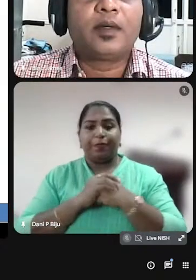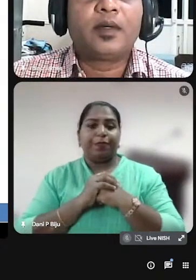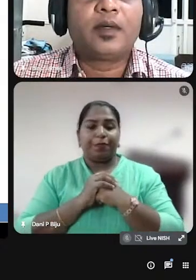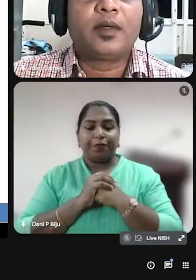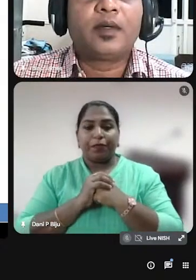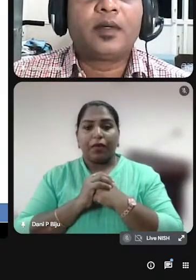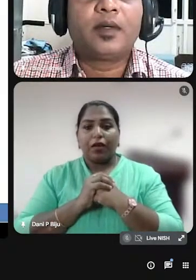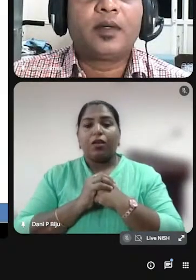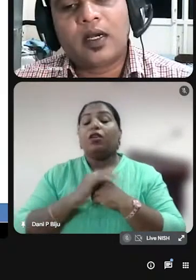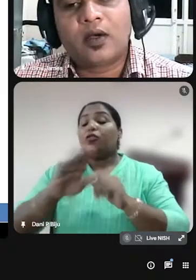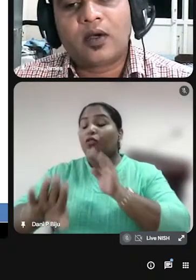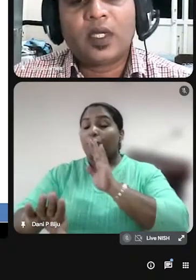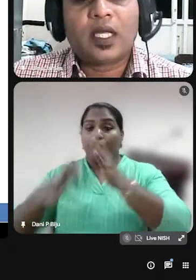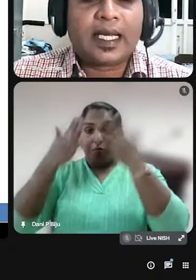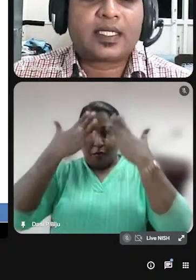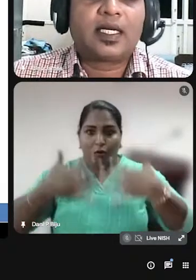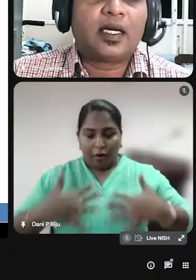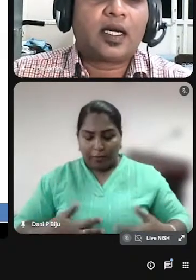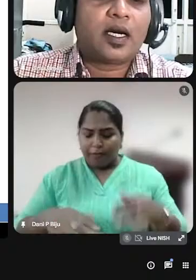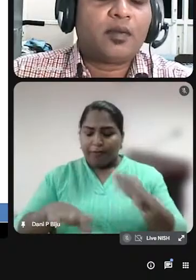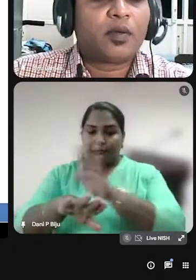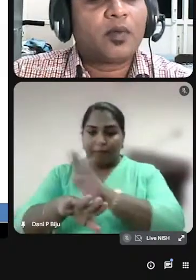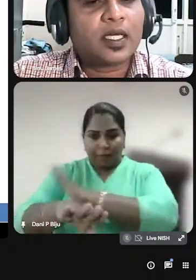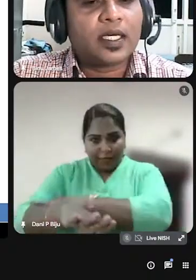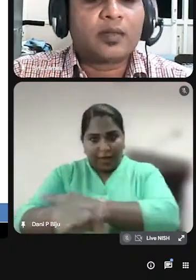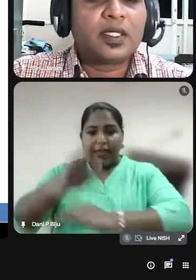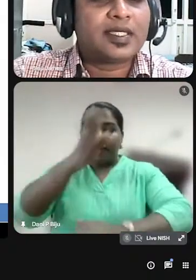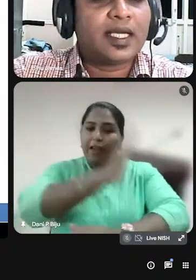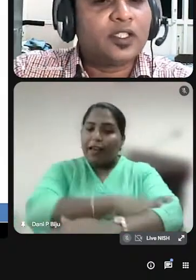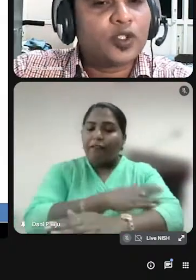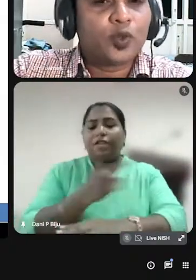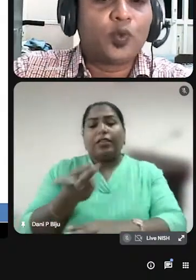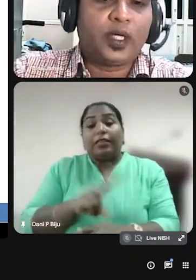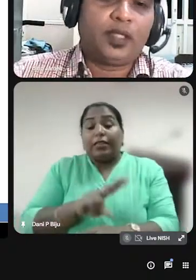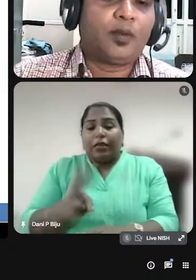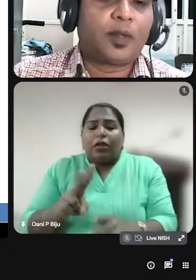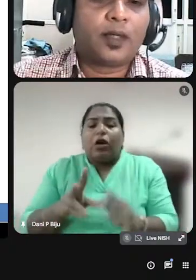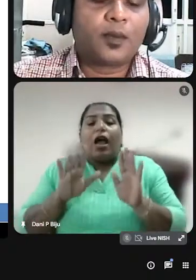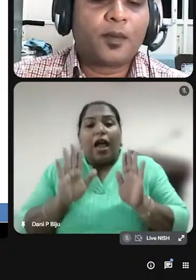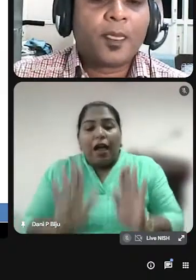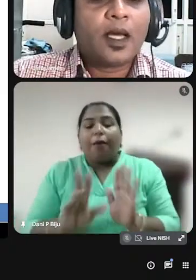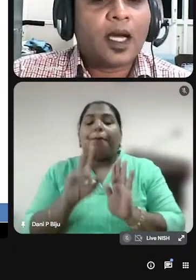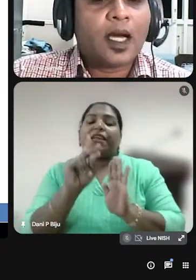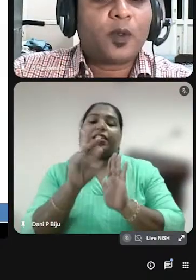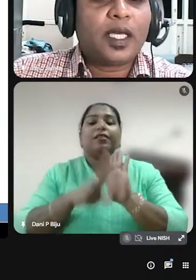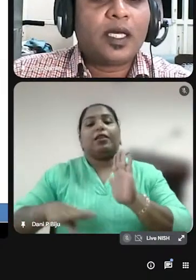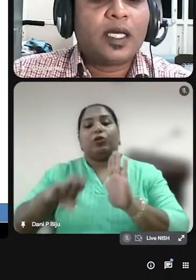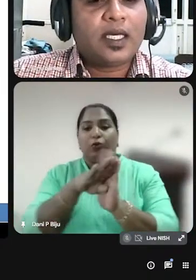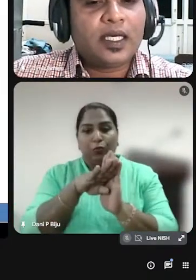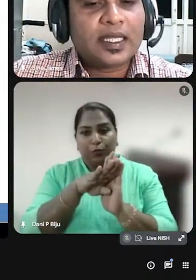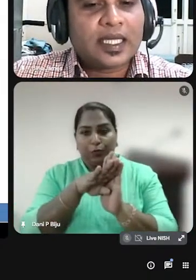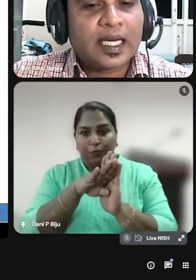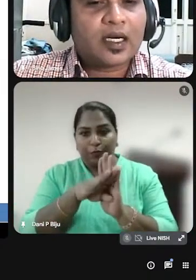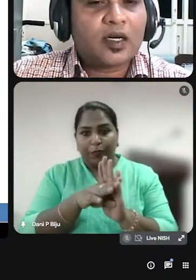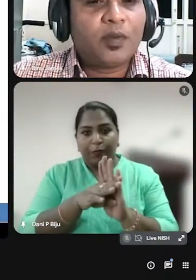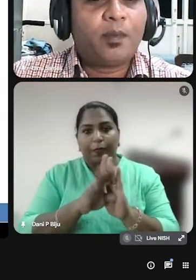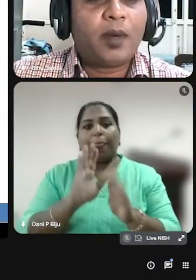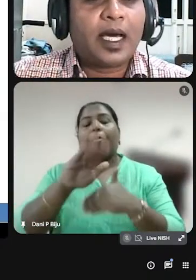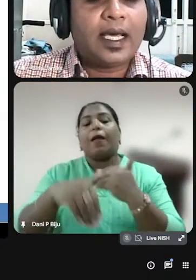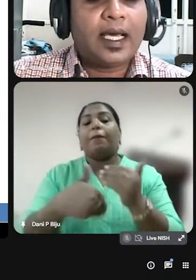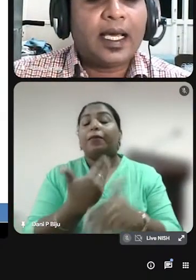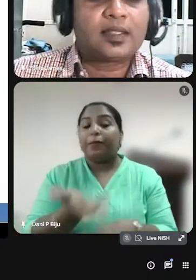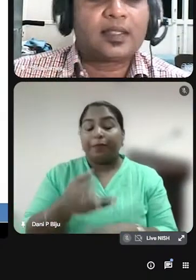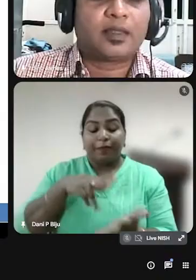വശത്തെ ശരീരഭാഗങ്ങൾക്കും ലക്ഷണങ്ങൾ കാണുമ്പോൾ അതിനെ നമ്മൾ സ്റ്റേജ് 2 എന്ന് പറയും. അതുപോലെ